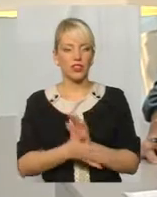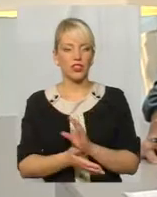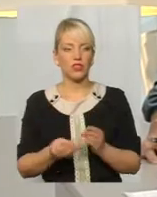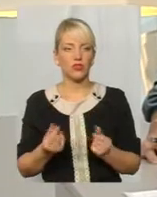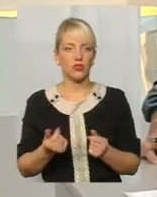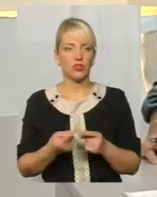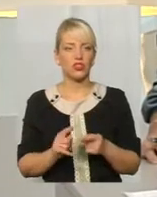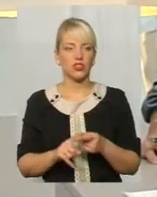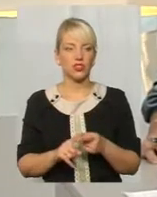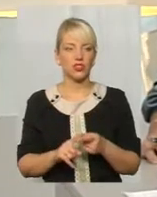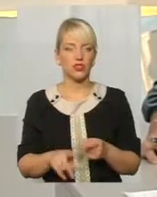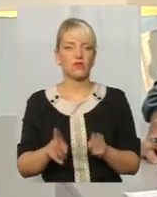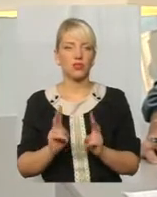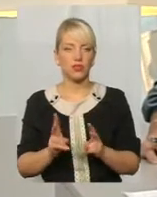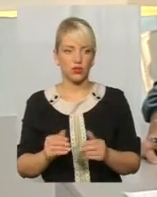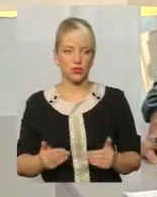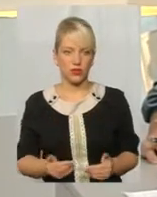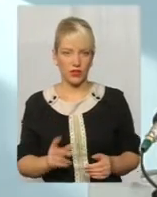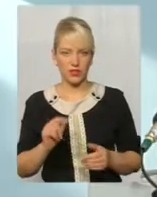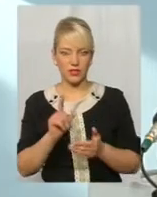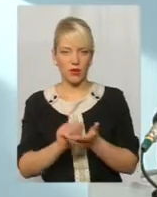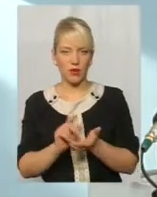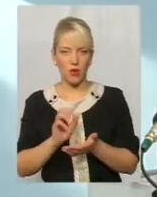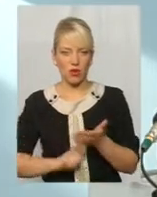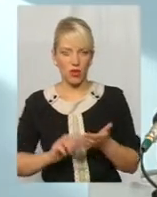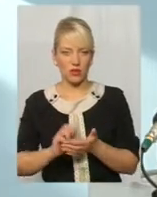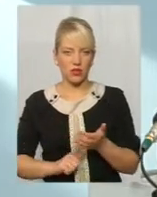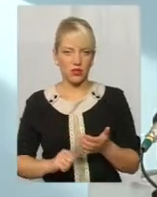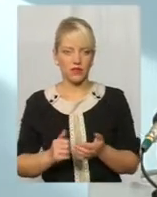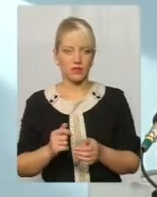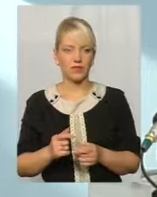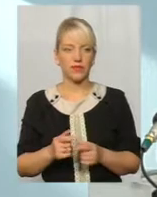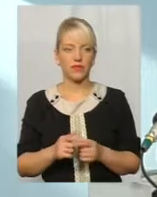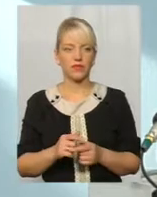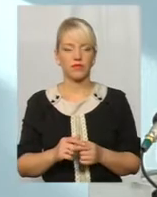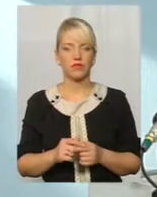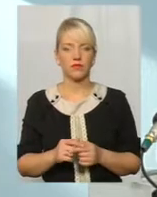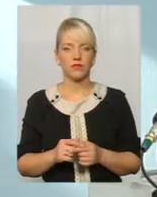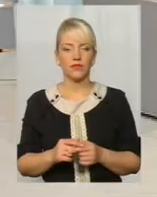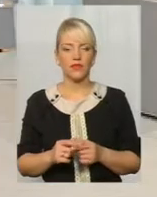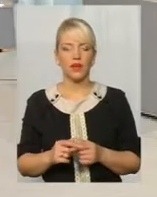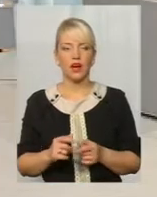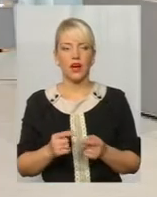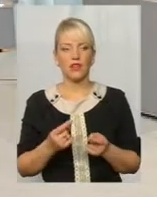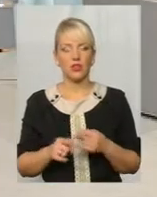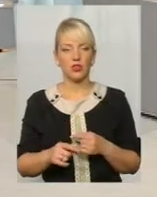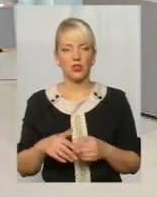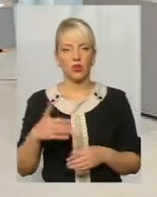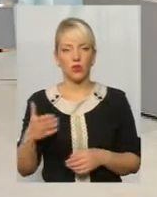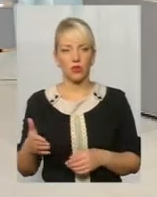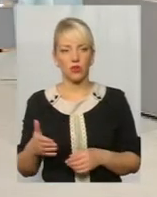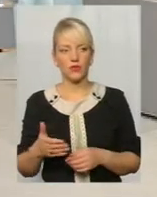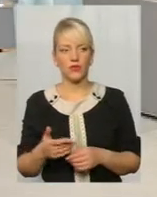ті, хто живе з податків, платників податків, так? Вибачте за тавтологію. Так. З іншого боку,